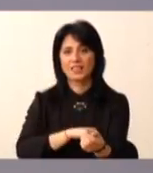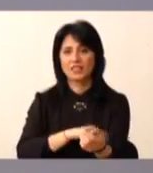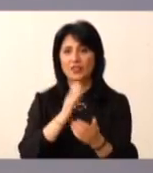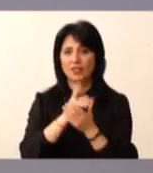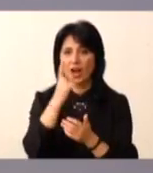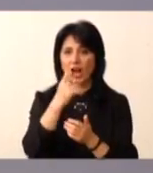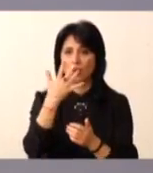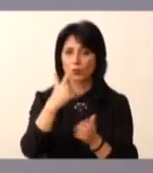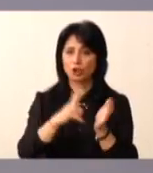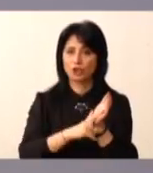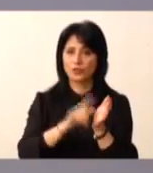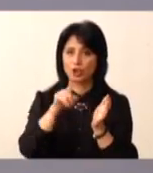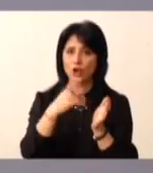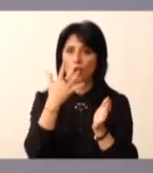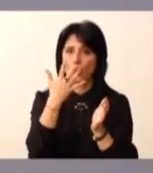არის